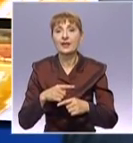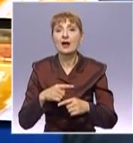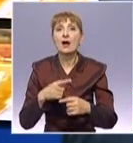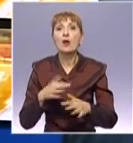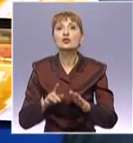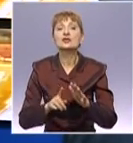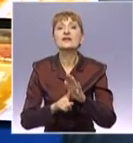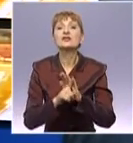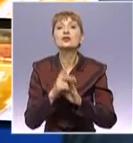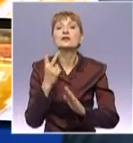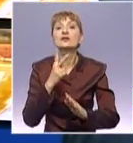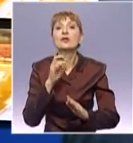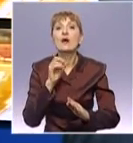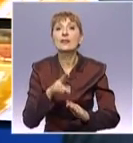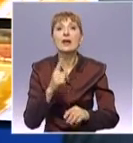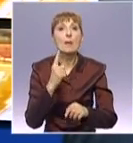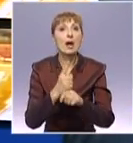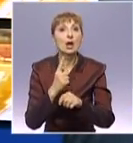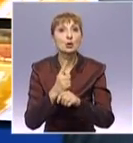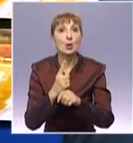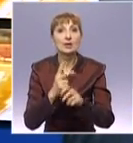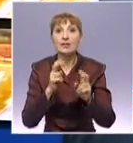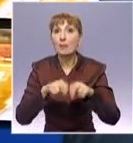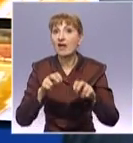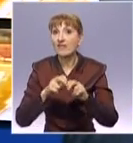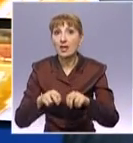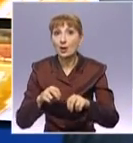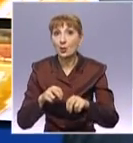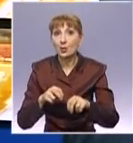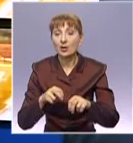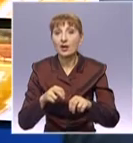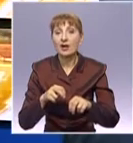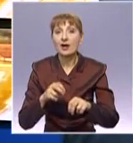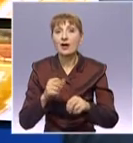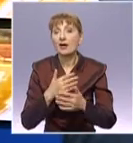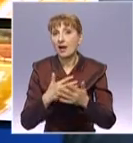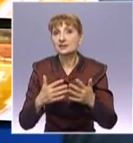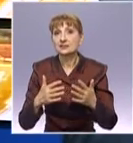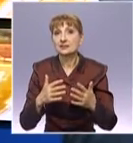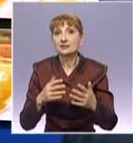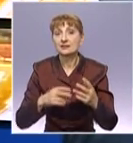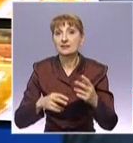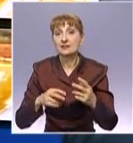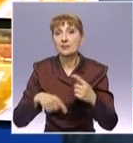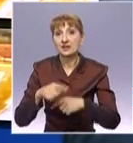Введенный 2 апреля мораторий на проверки субъектов МСБ